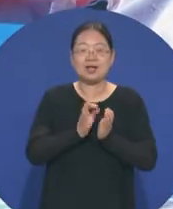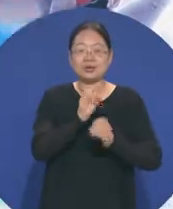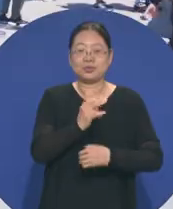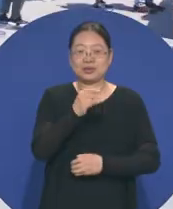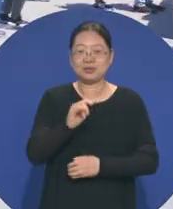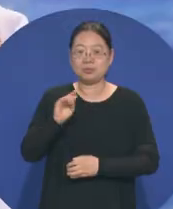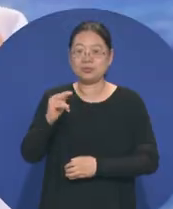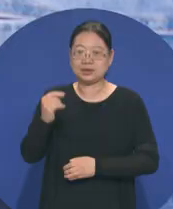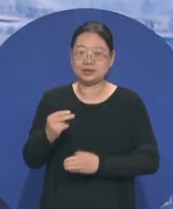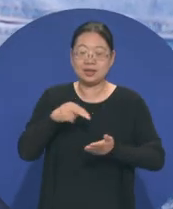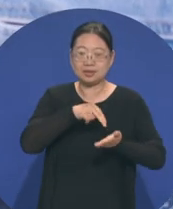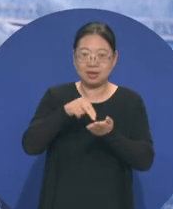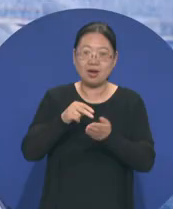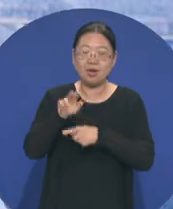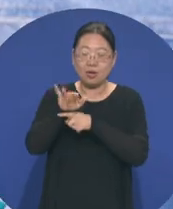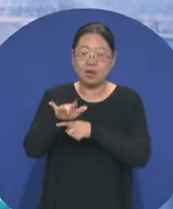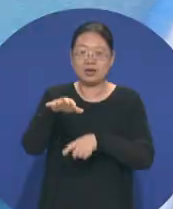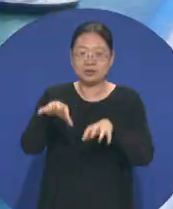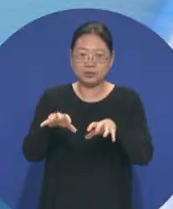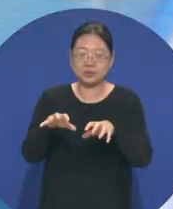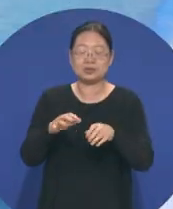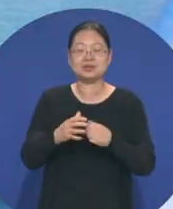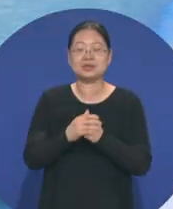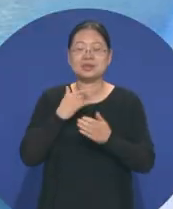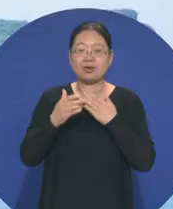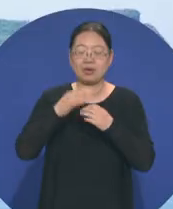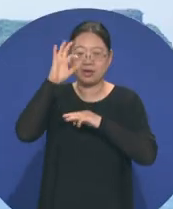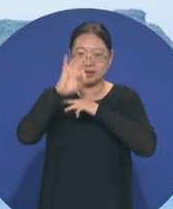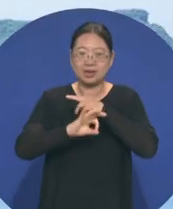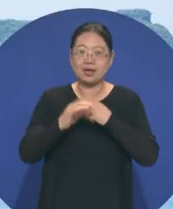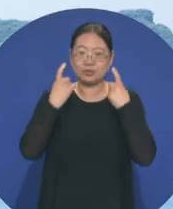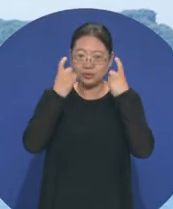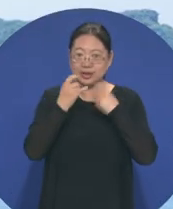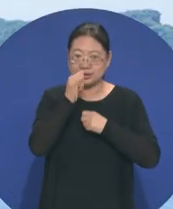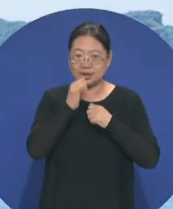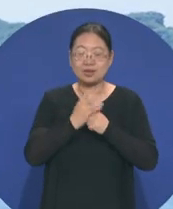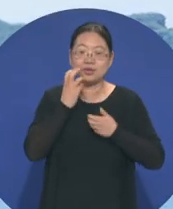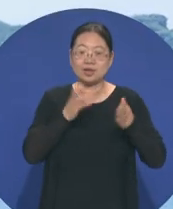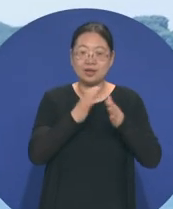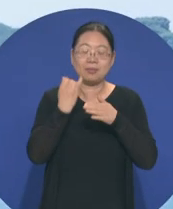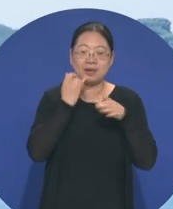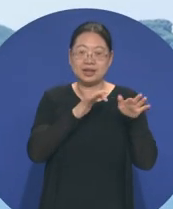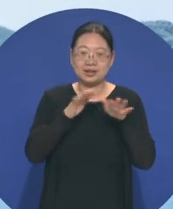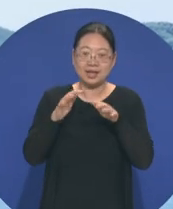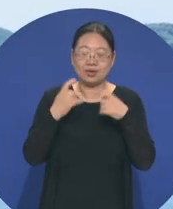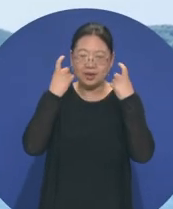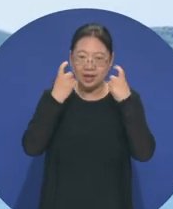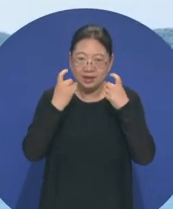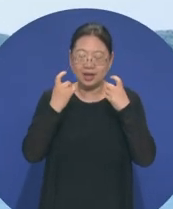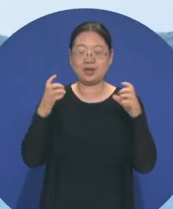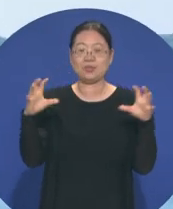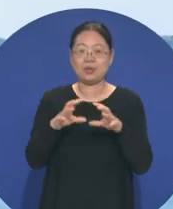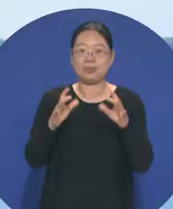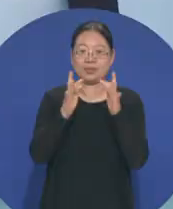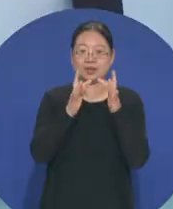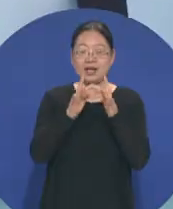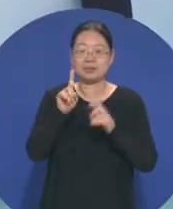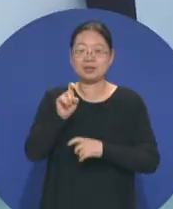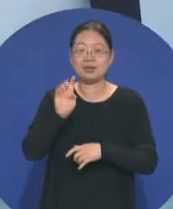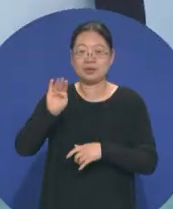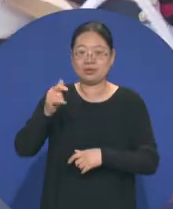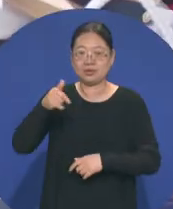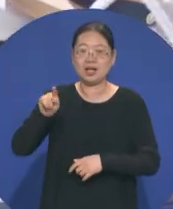요트와 보트 서핑 어촌 체험 선셋 투어 등으로 마련됐으며 경기바다 관 해양레저 통합 포털이나